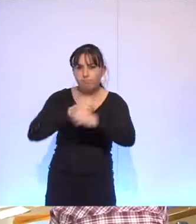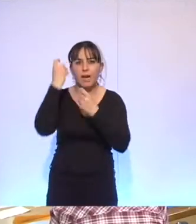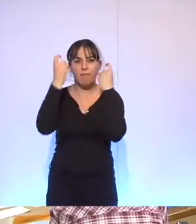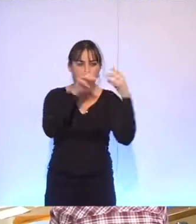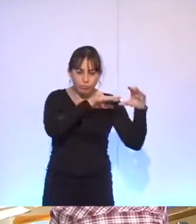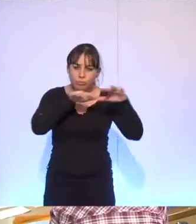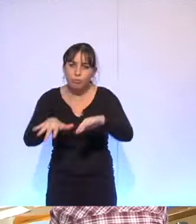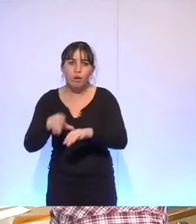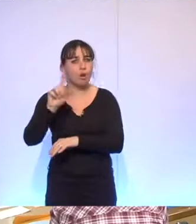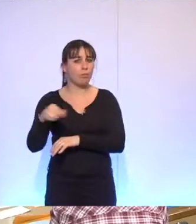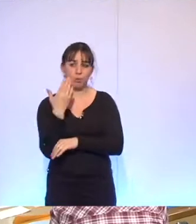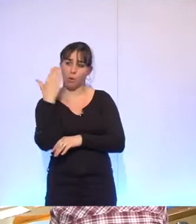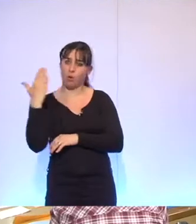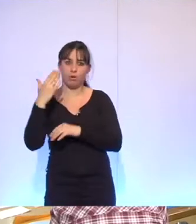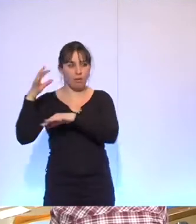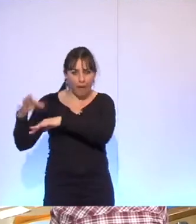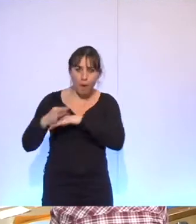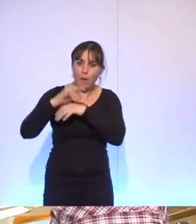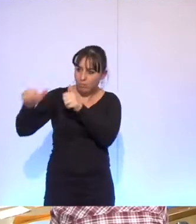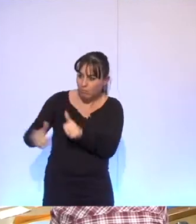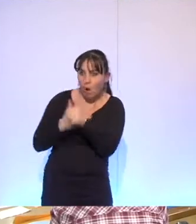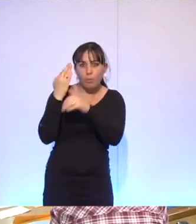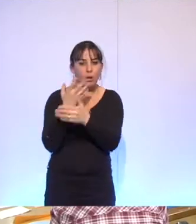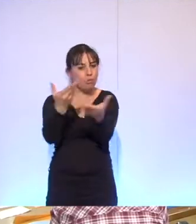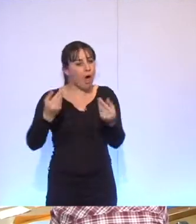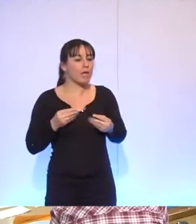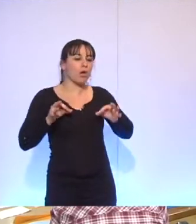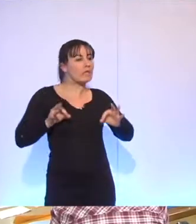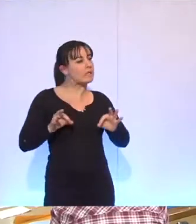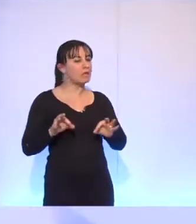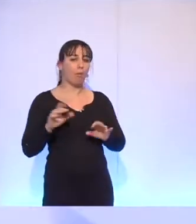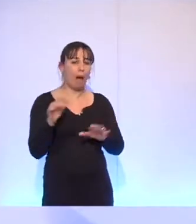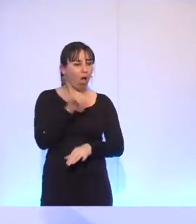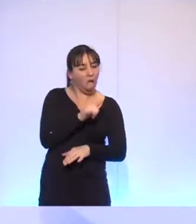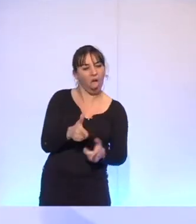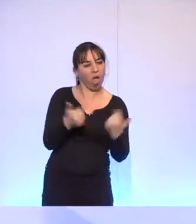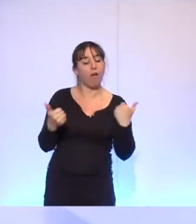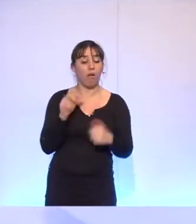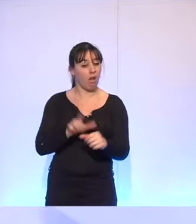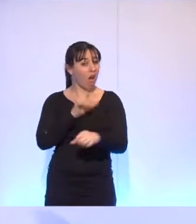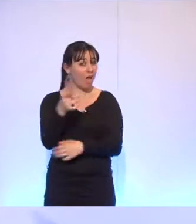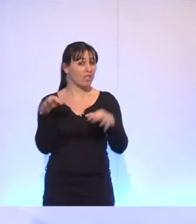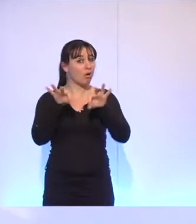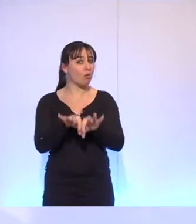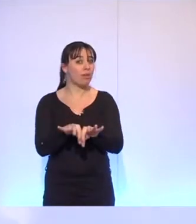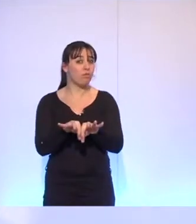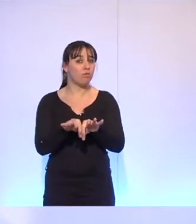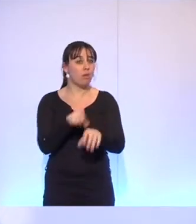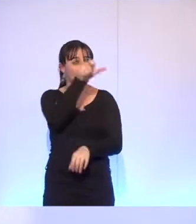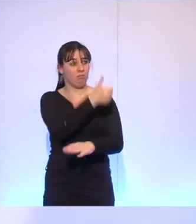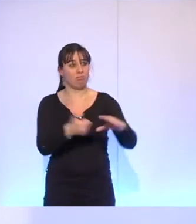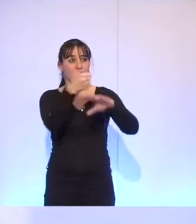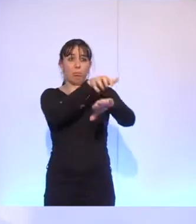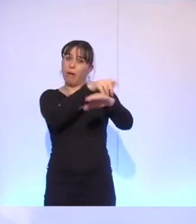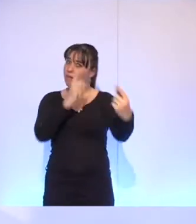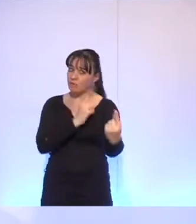de l'accompagnement pour que l'accueil soit digne. Donc nous avons un rendez-vous lundi avec le préfet pour